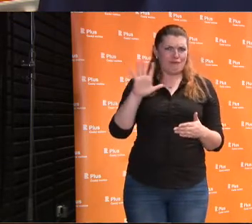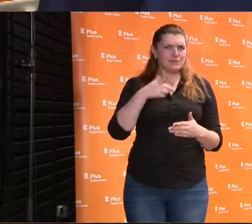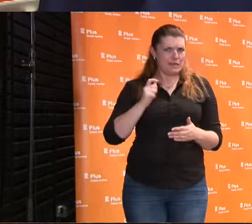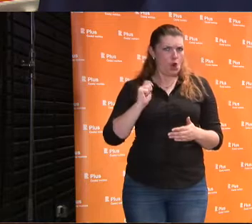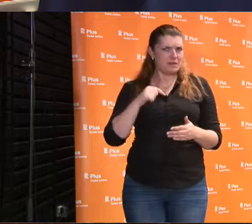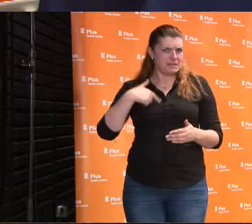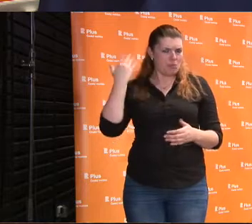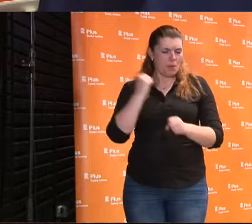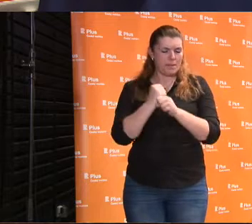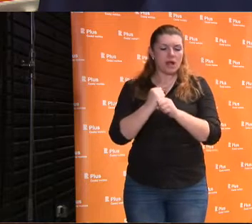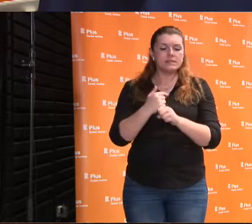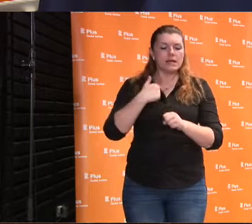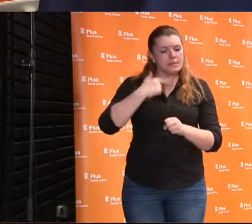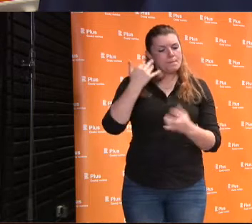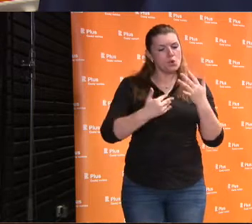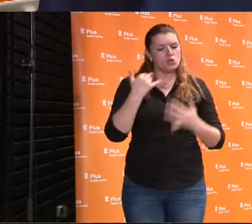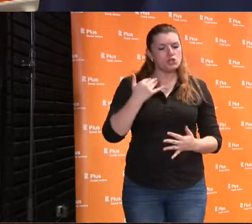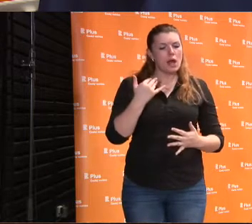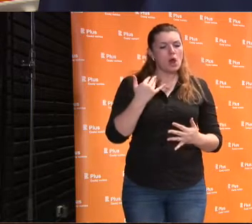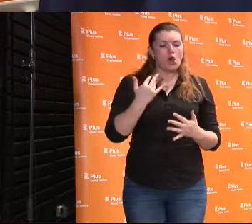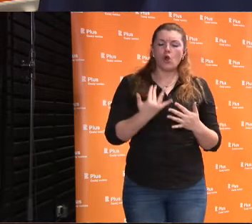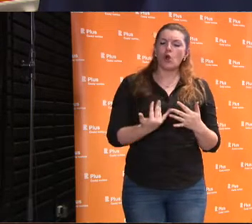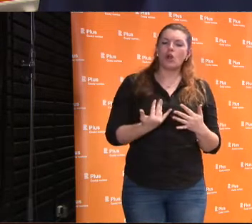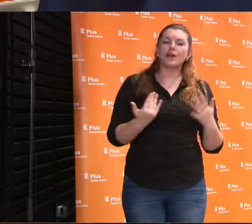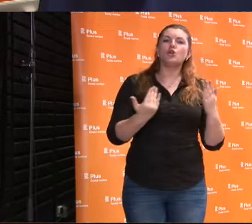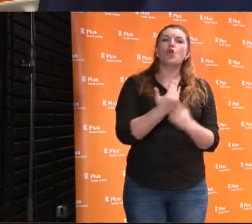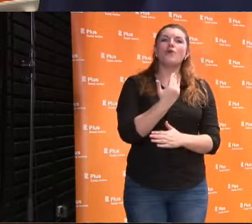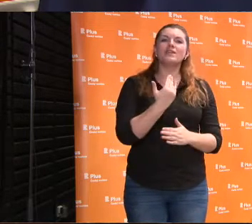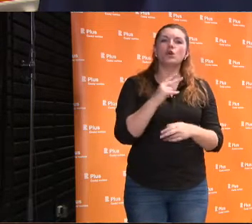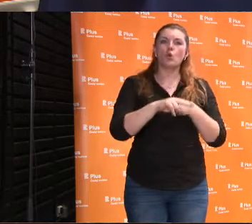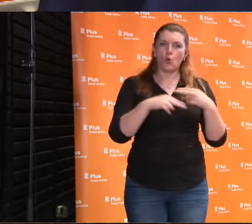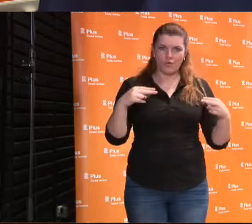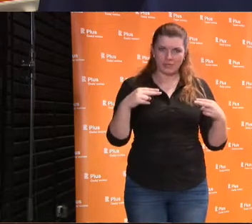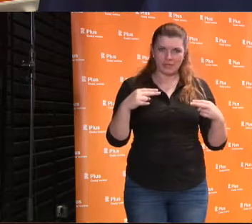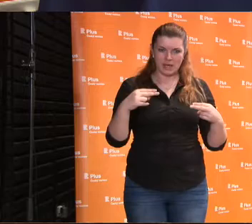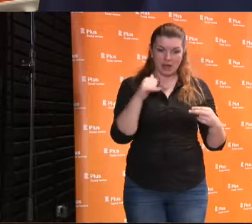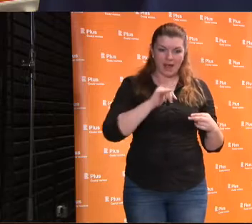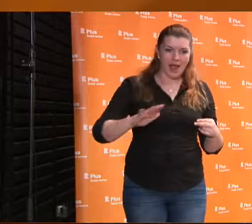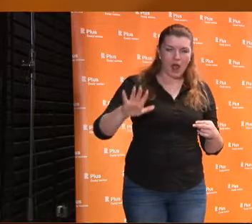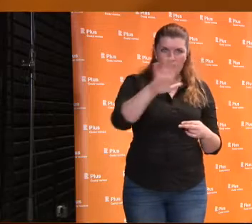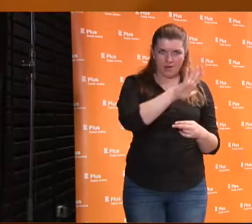že počet nových celých úvazků, které se v Evropě vyvine